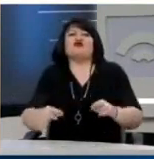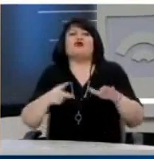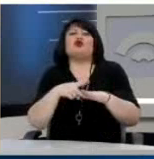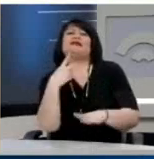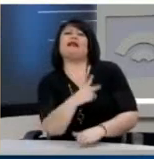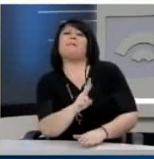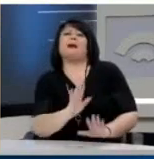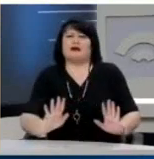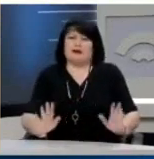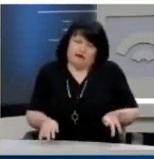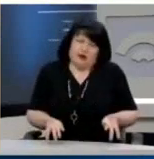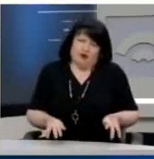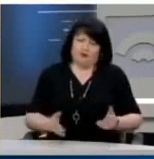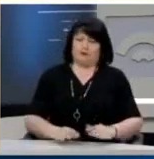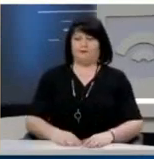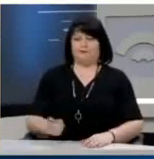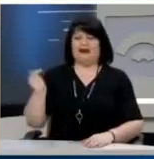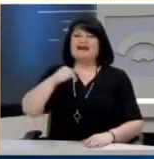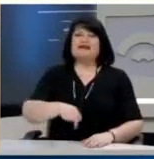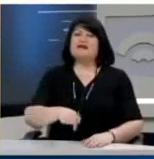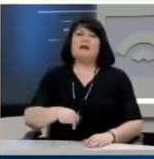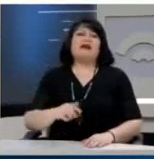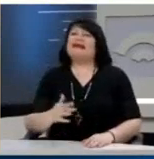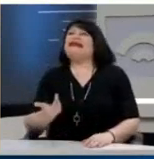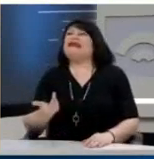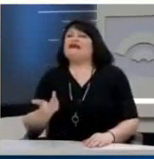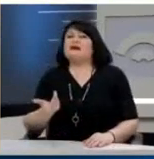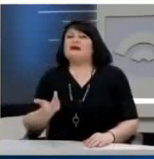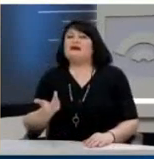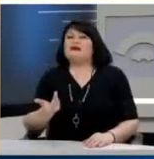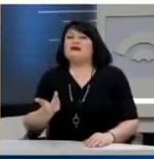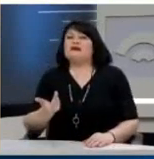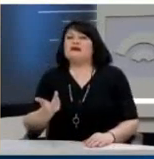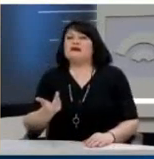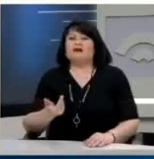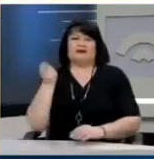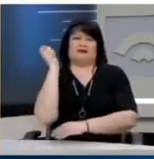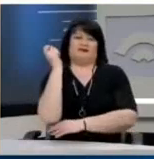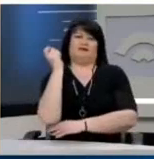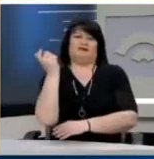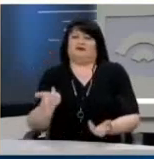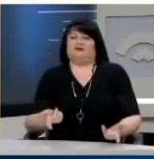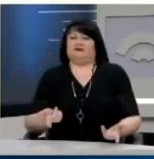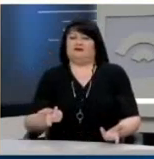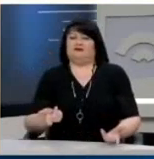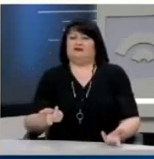Νομισματικού Ταμείου. Έρχεστε σήμερα εδώ και ως αντιπερισπασμό